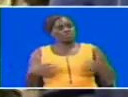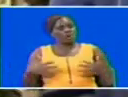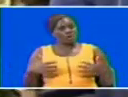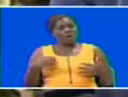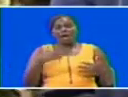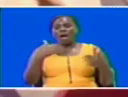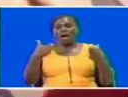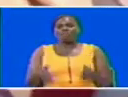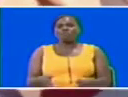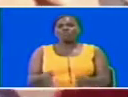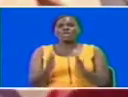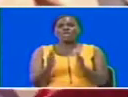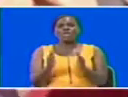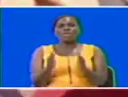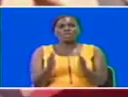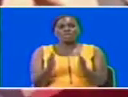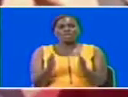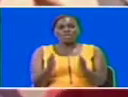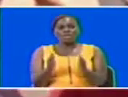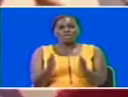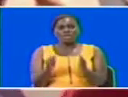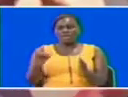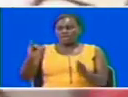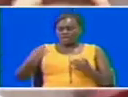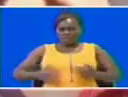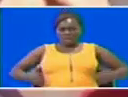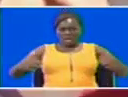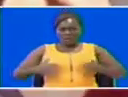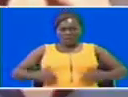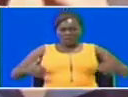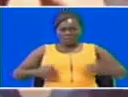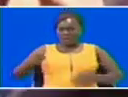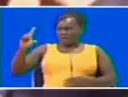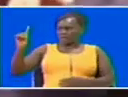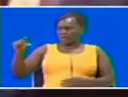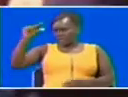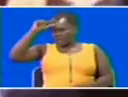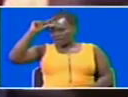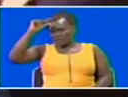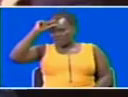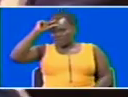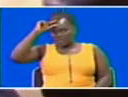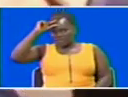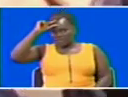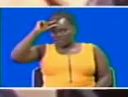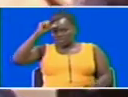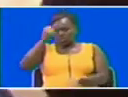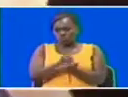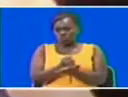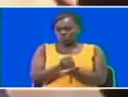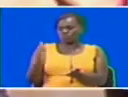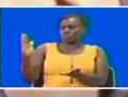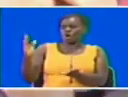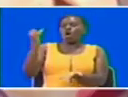njia ya kupata hao nini IDP wa nyumbani kabisa. Sababu serikali mbona isitumie ofisi ya Kaiseri